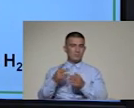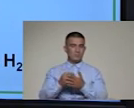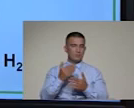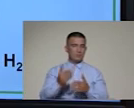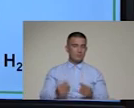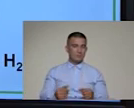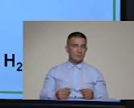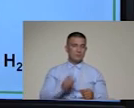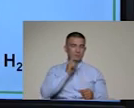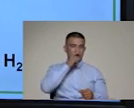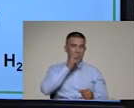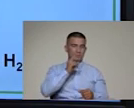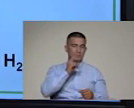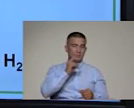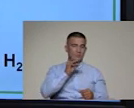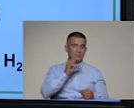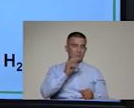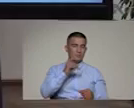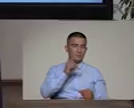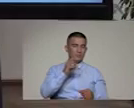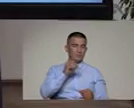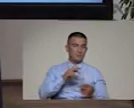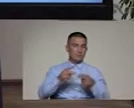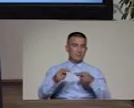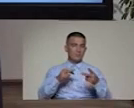esa kislotalarni hosil qiladi deb aytamiz.